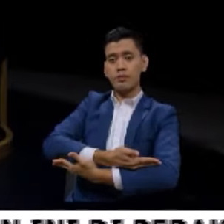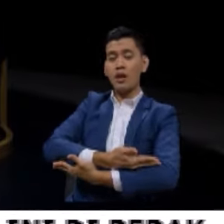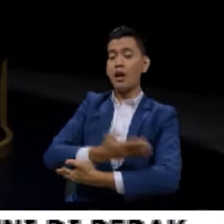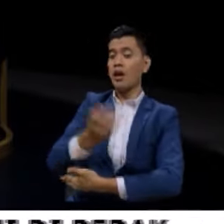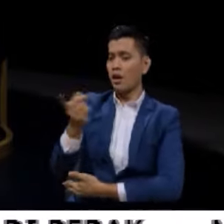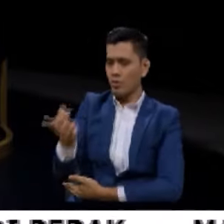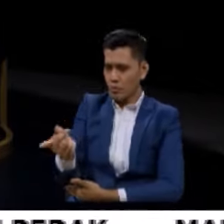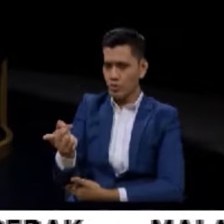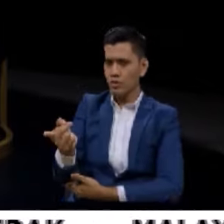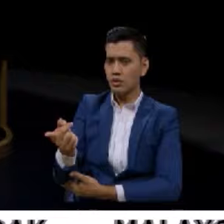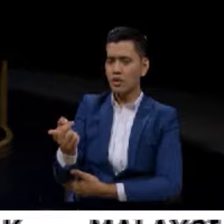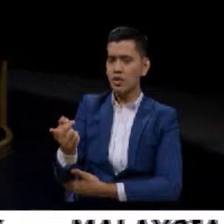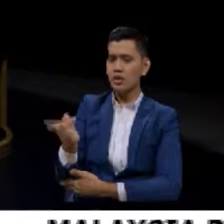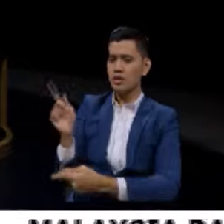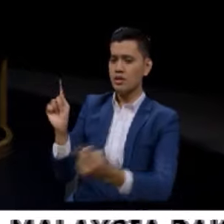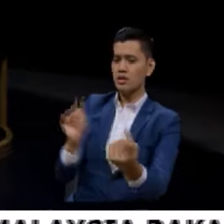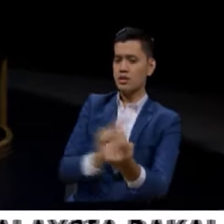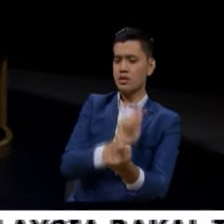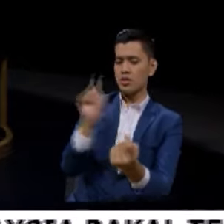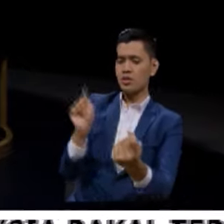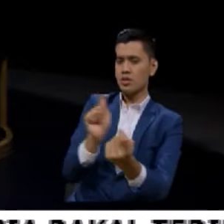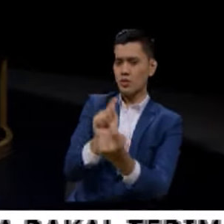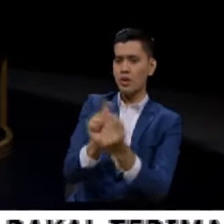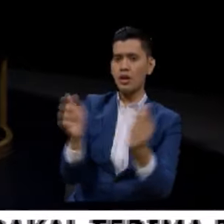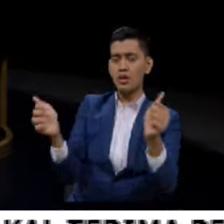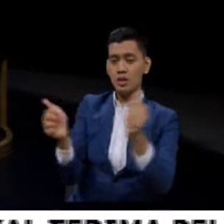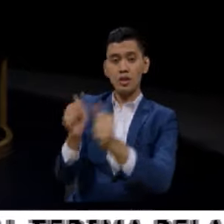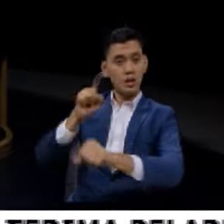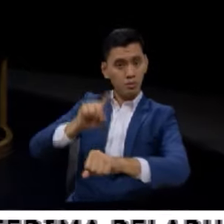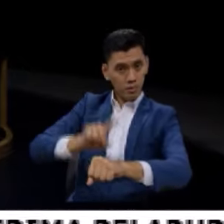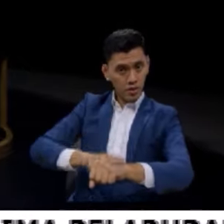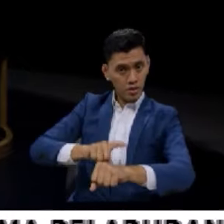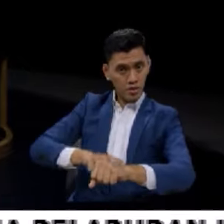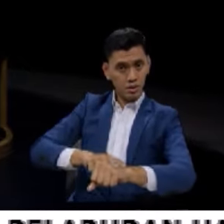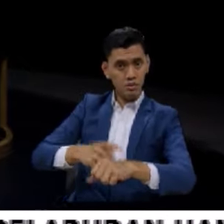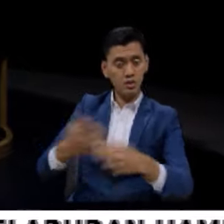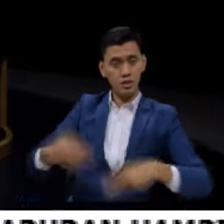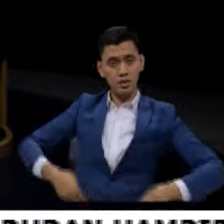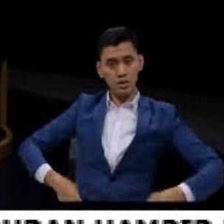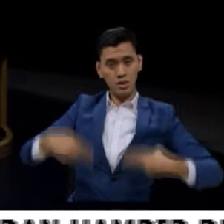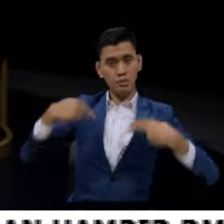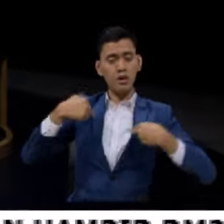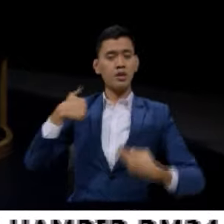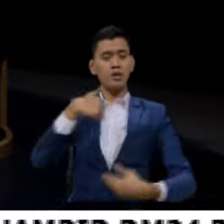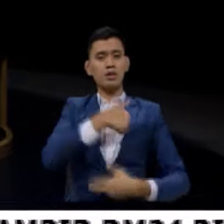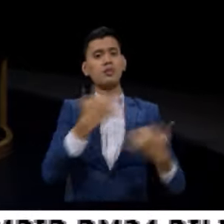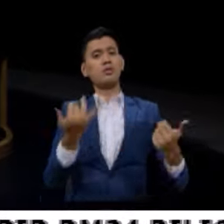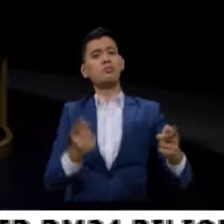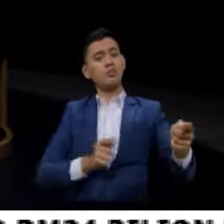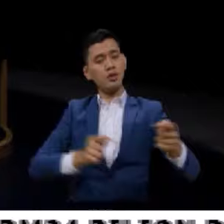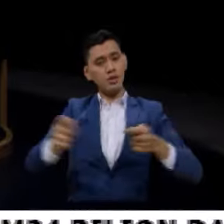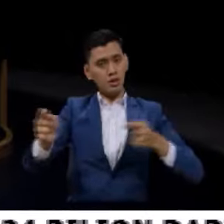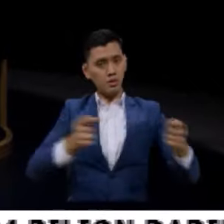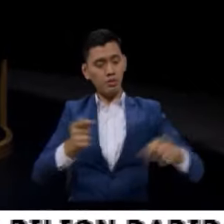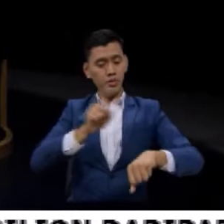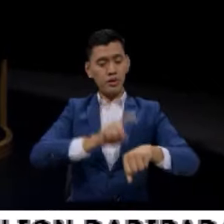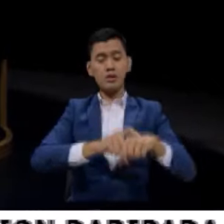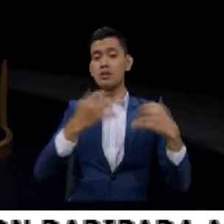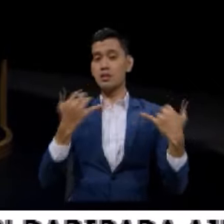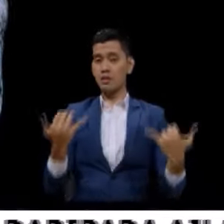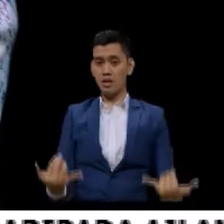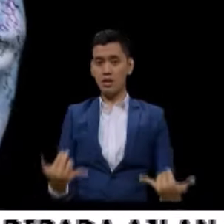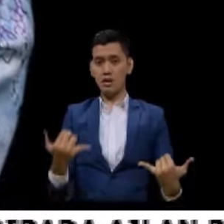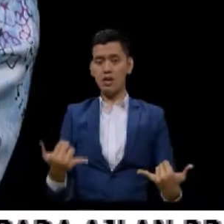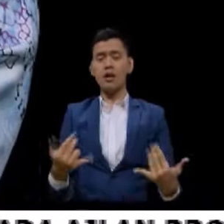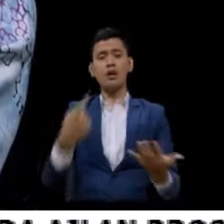remaja anak kamu sesuai dengan zaman dia kita persamaan Agnes negara kita Black jadi pemimpin zaman Ero ini